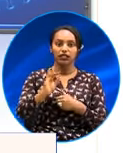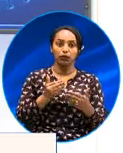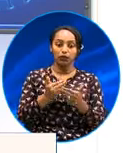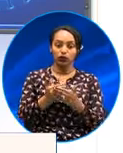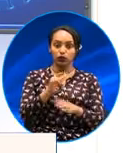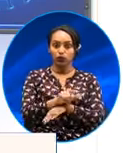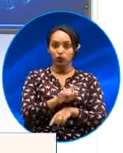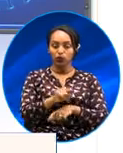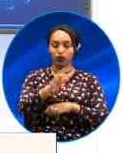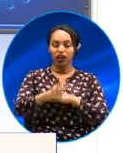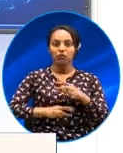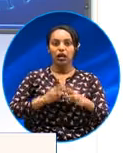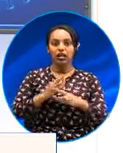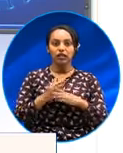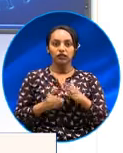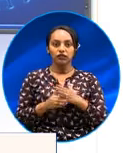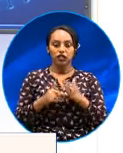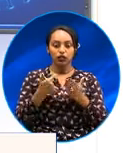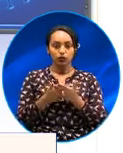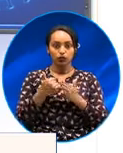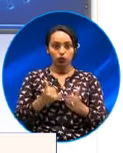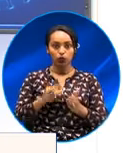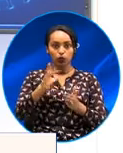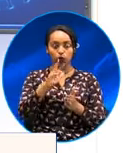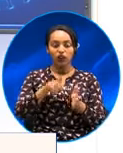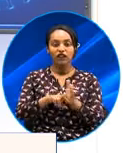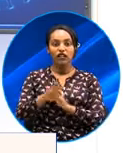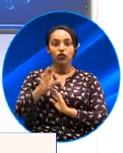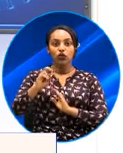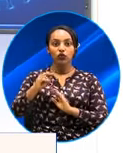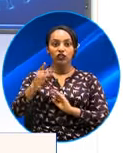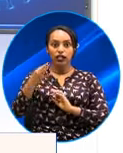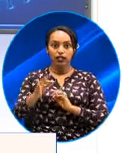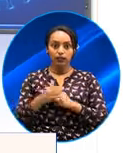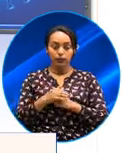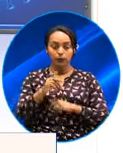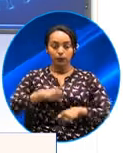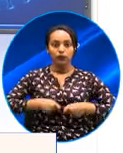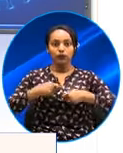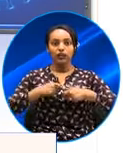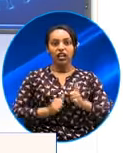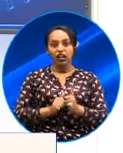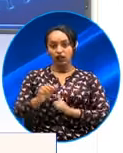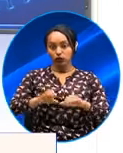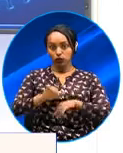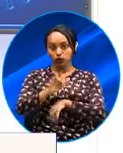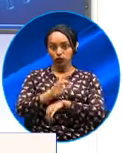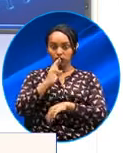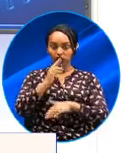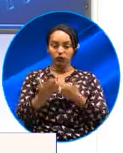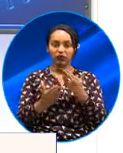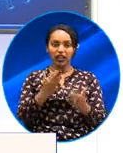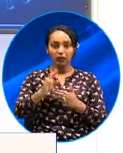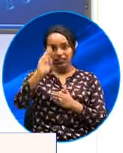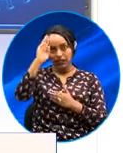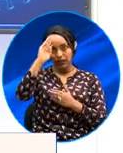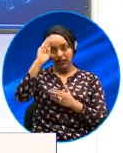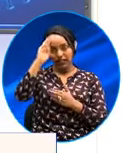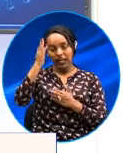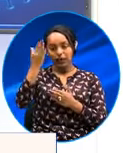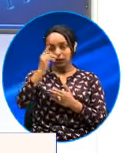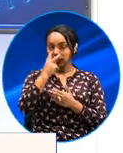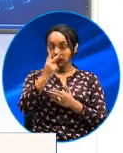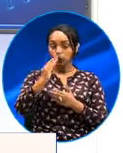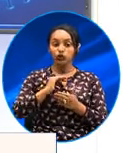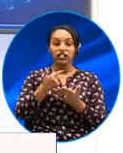6279 የሚደርሱ ዜጎች ደግሞ በዓለም አቀፍ ደረጃ በዚሁ የኮሮና ቫይረስ ኮቪድ-19 ለህልፈት የተዳረጉ ዜጎች ናቸው። ምናልባት ሳለ ገብርኤልና